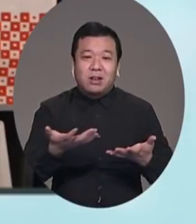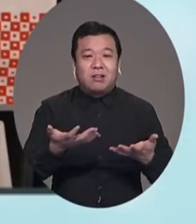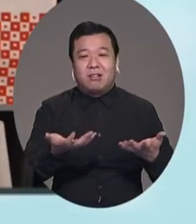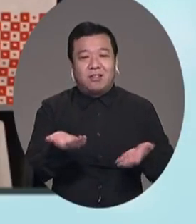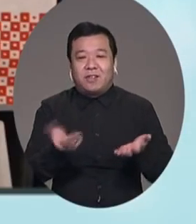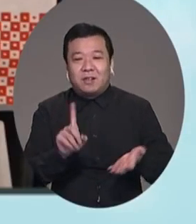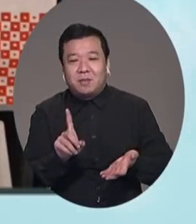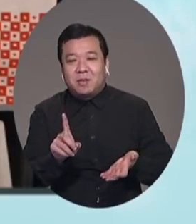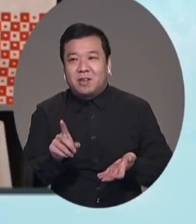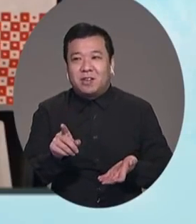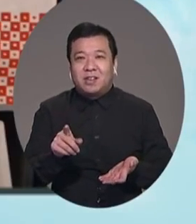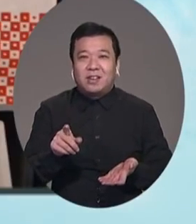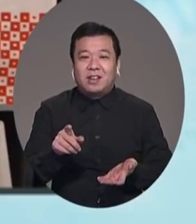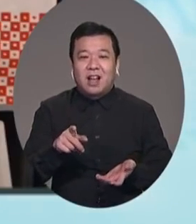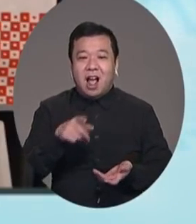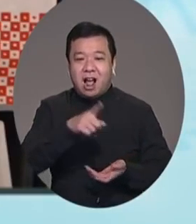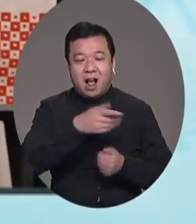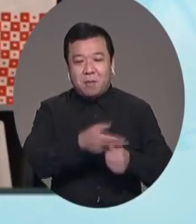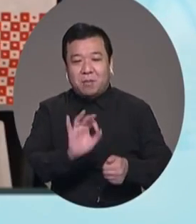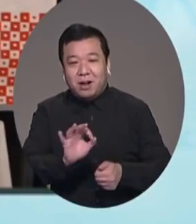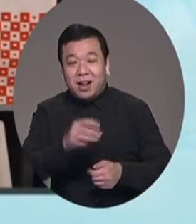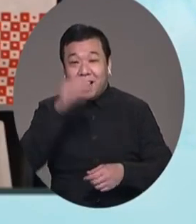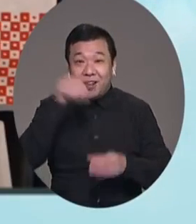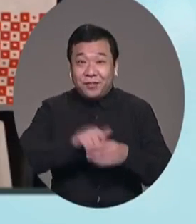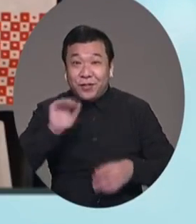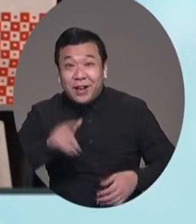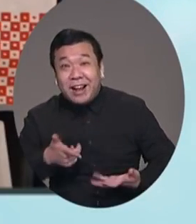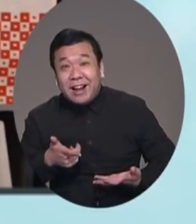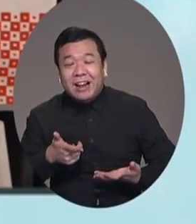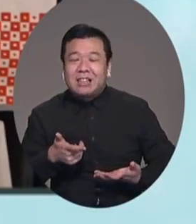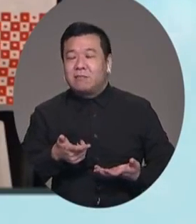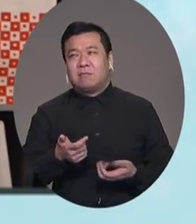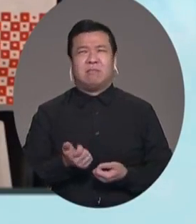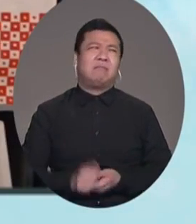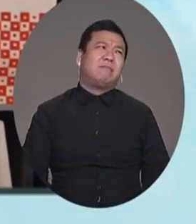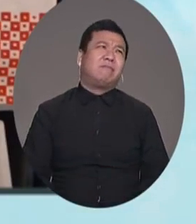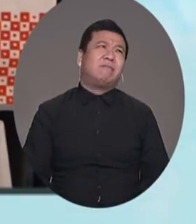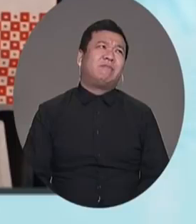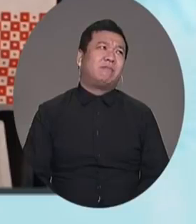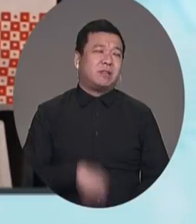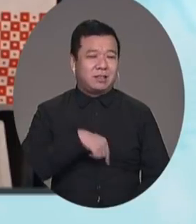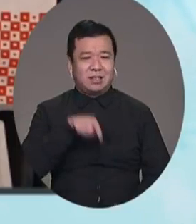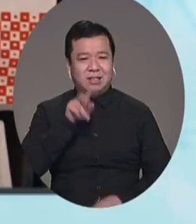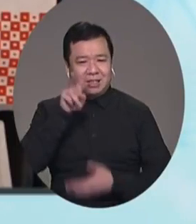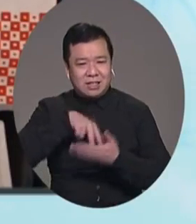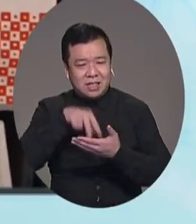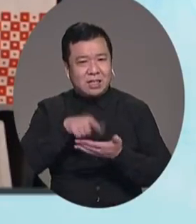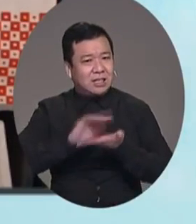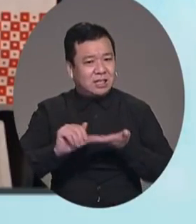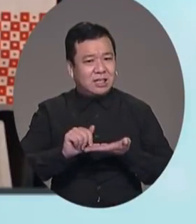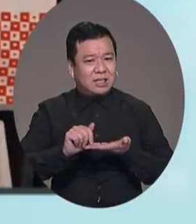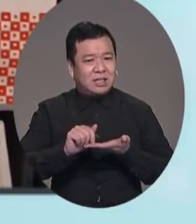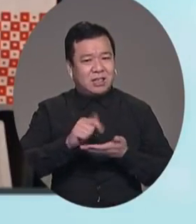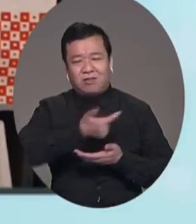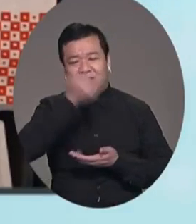就是冇 DQ， 咁你咪可以繼續去選舉咯。咁所以我覺得嗰個嘅解讀係可以好